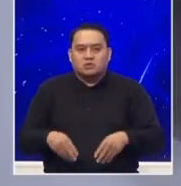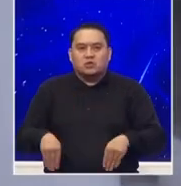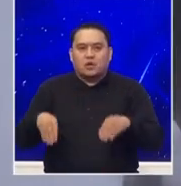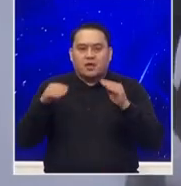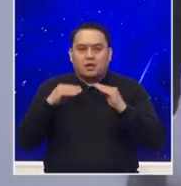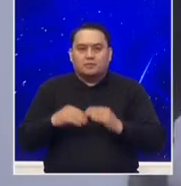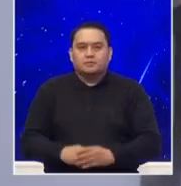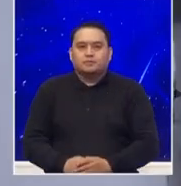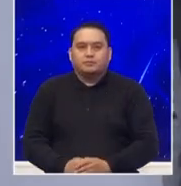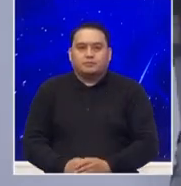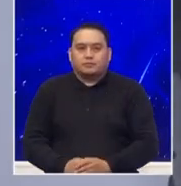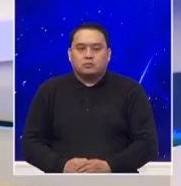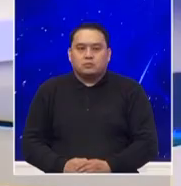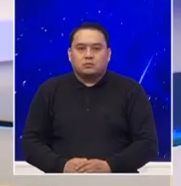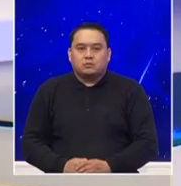специальными чехлами.